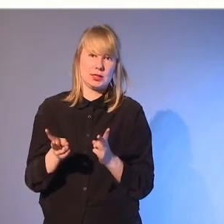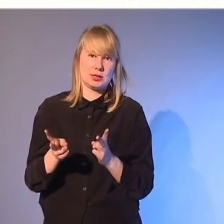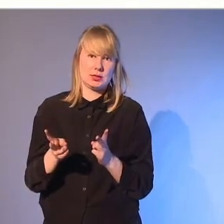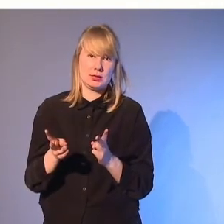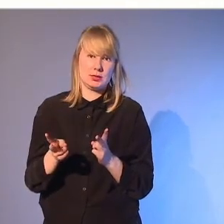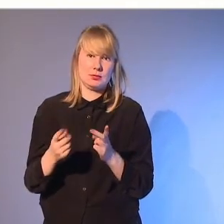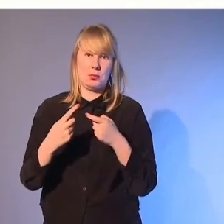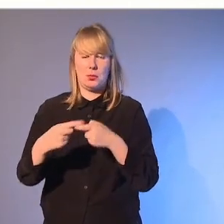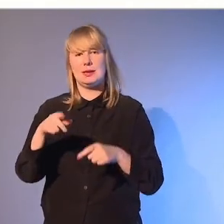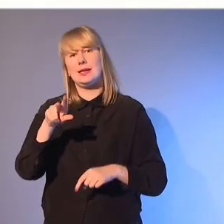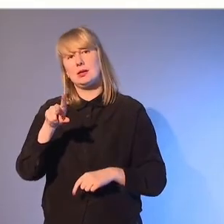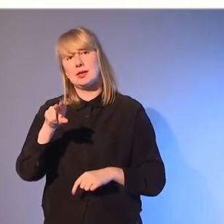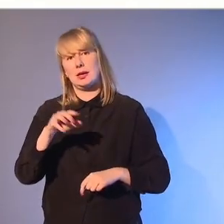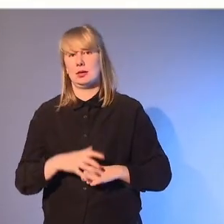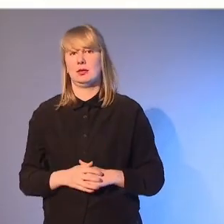til digitalisering.